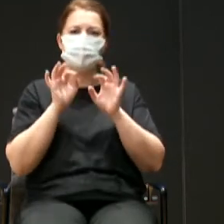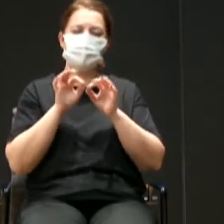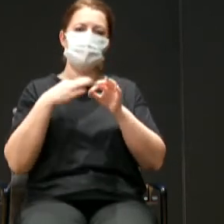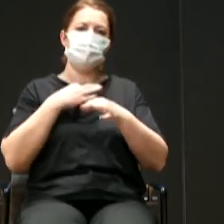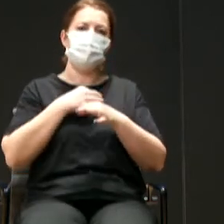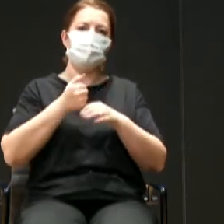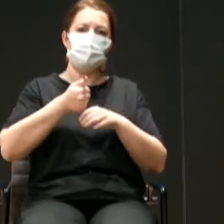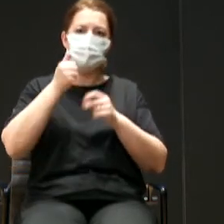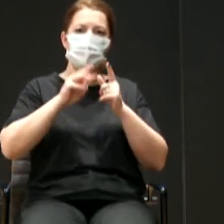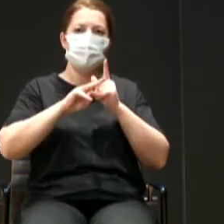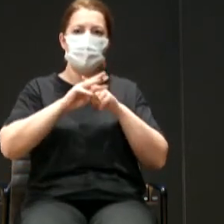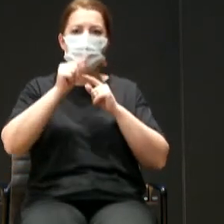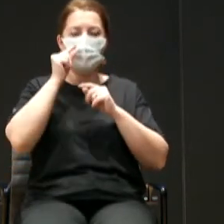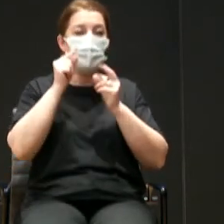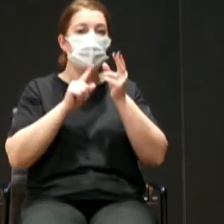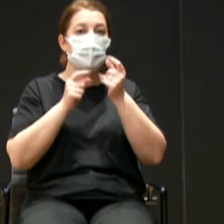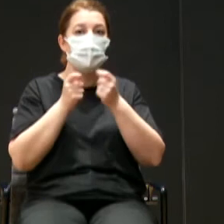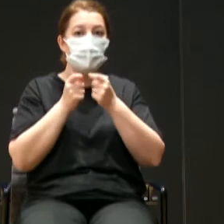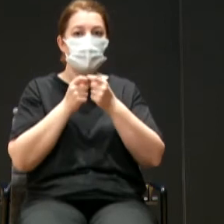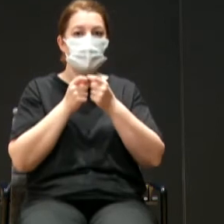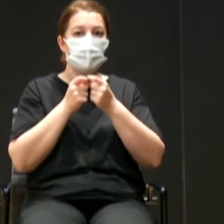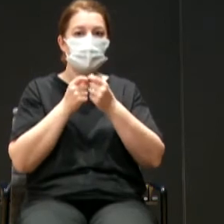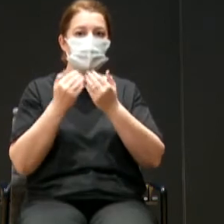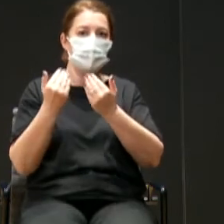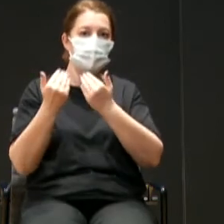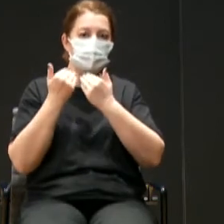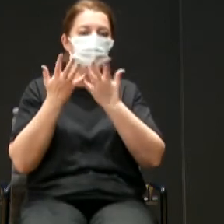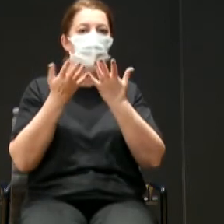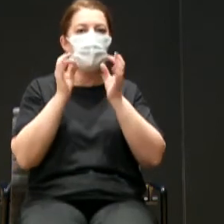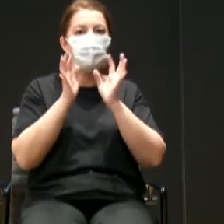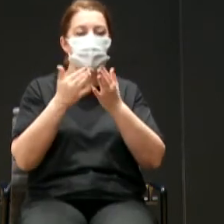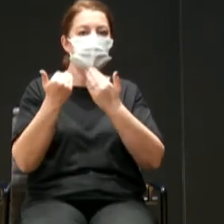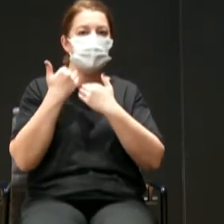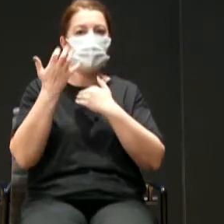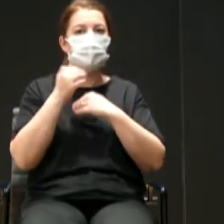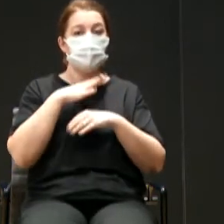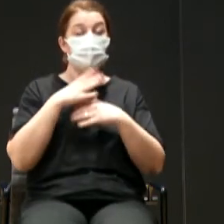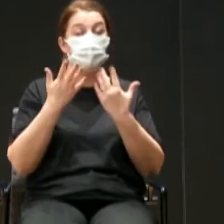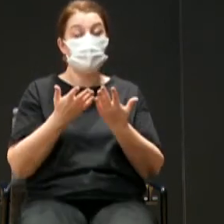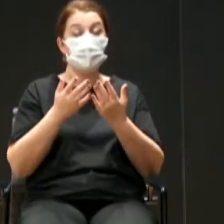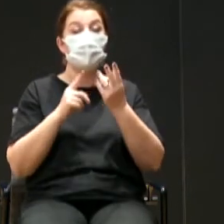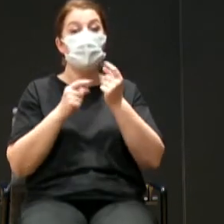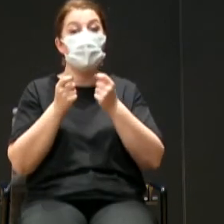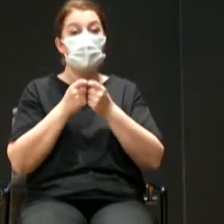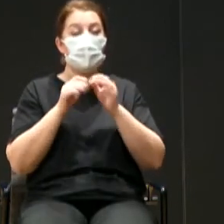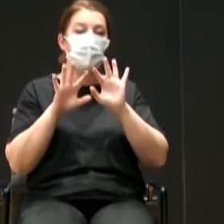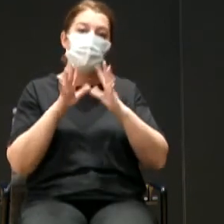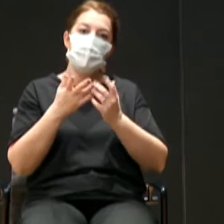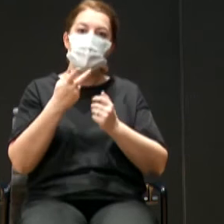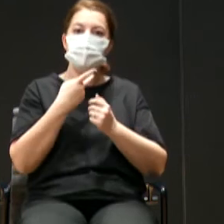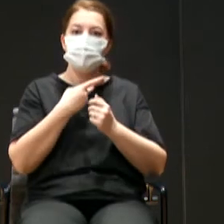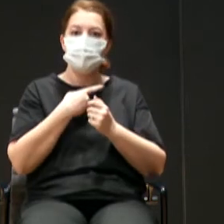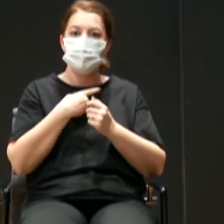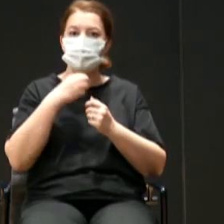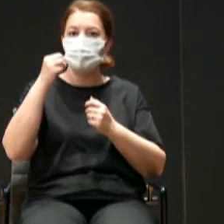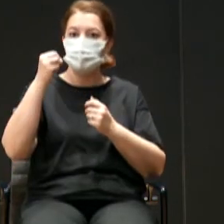Başkan, Erkan Bey İBB'den destek, daha fazla bir destek almak istiyoruz diyor. Peki İBB veya bizim yani